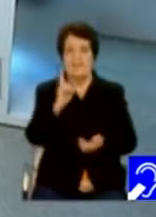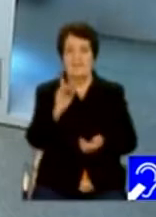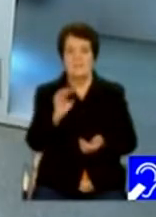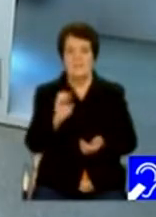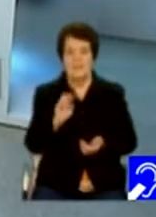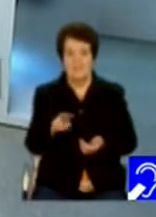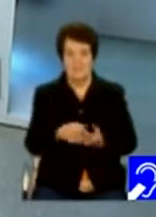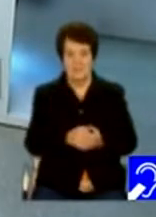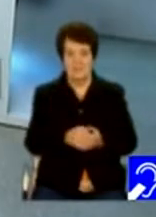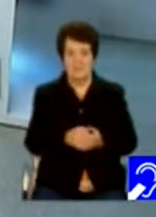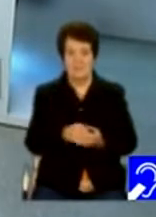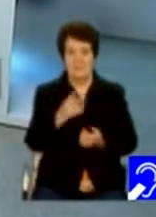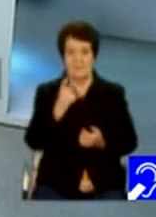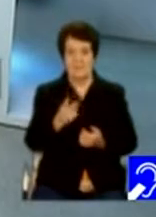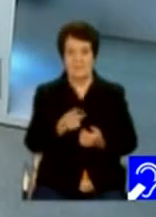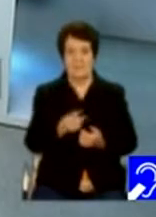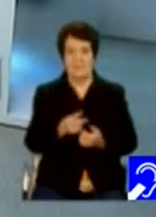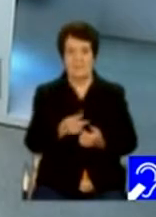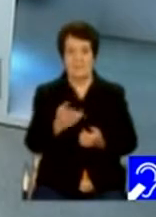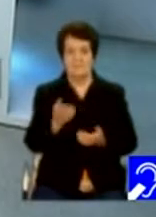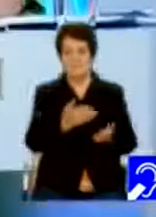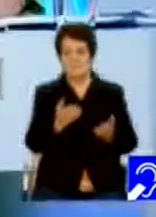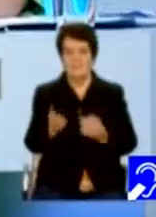criminalul. Eu v-am arătat doi criminali. Eu v-am arătat doi criminali.